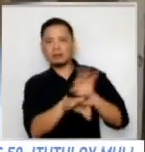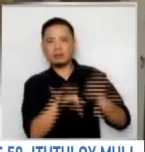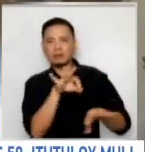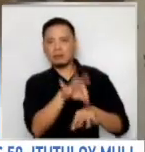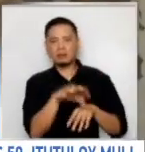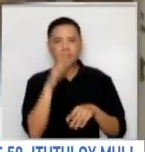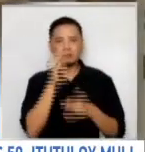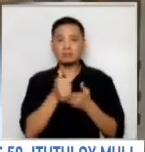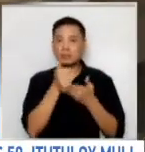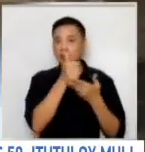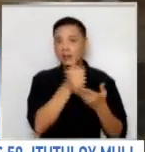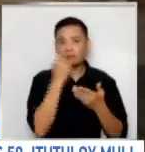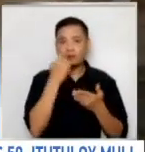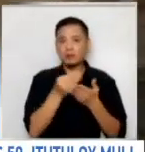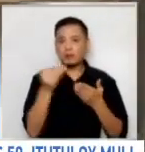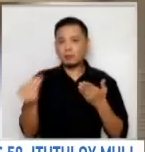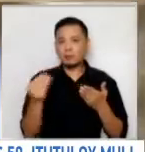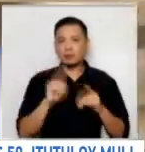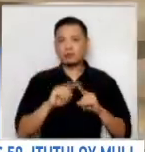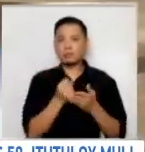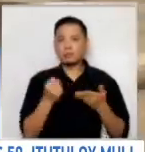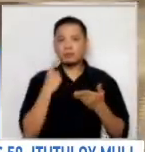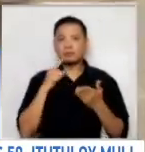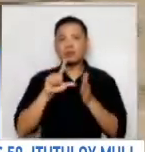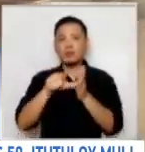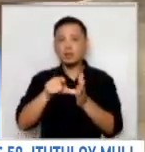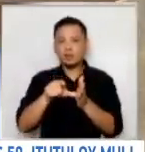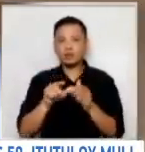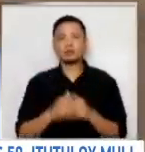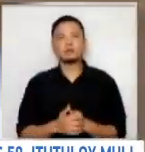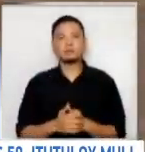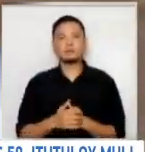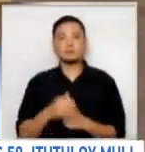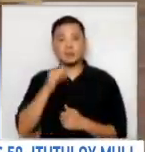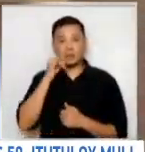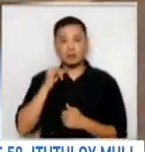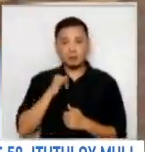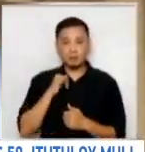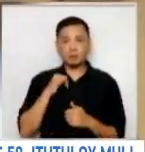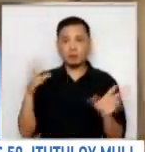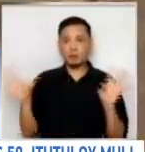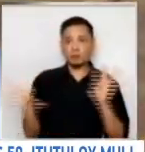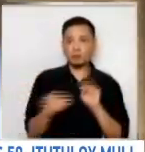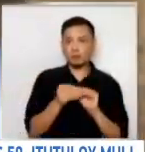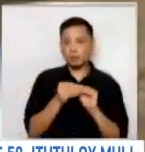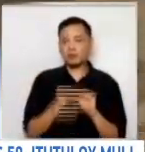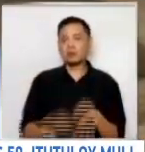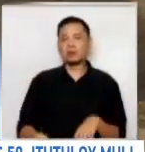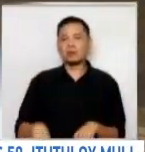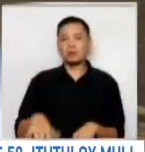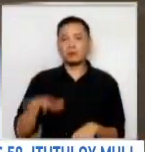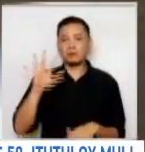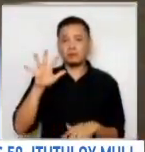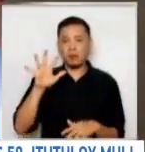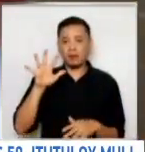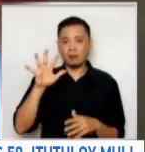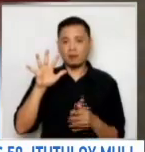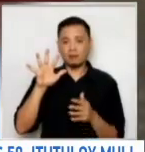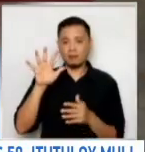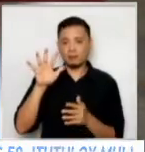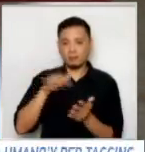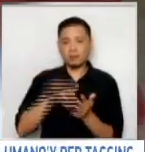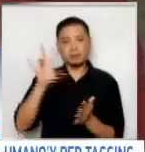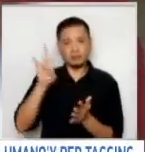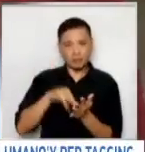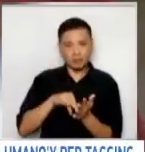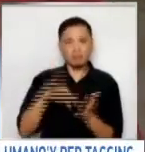ng supplies sa ibang araw. Kahapon, umabot sa mahigit 7,000 yung cash donations dito. Mula yan doon sa kanilang GCash at